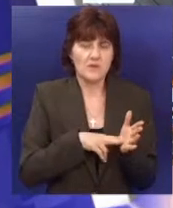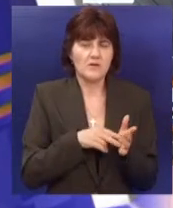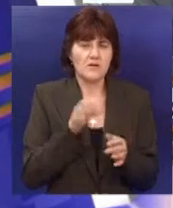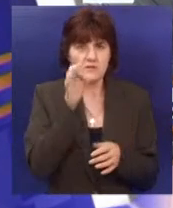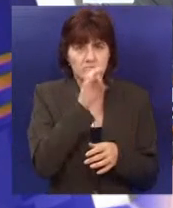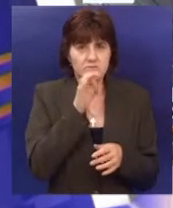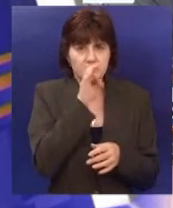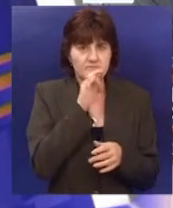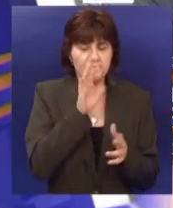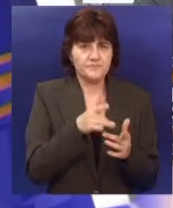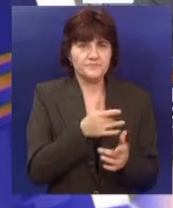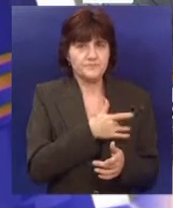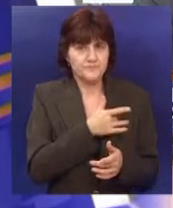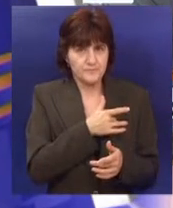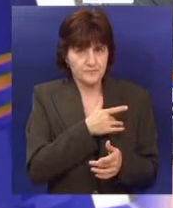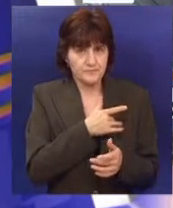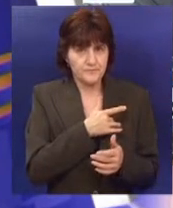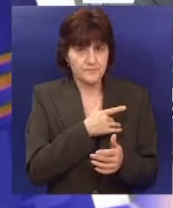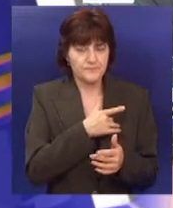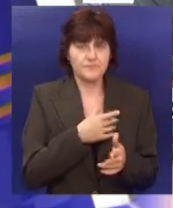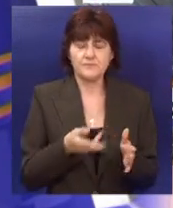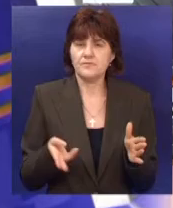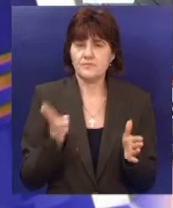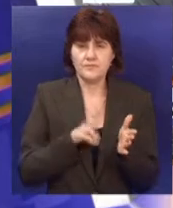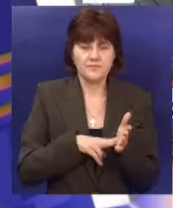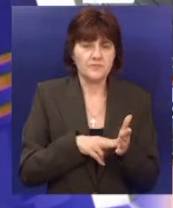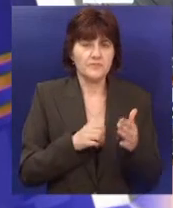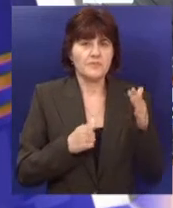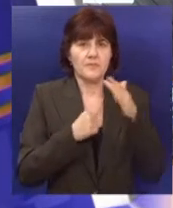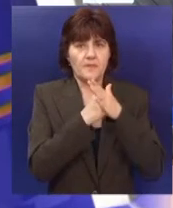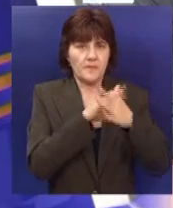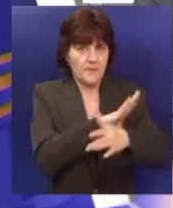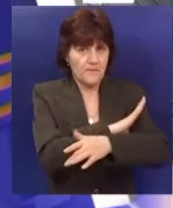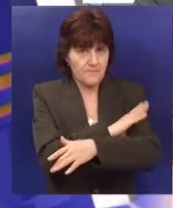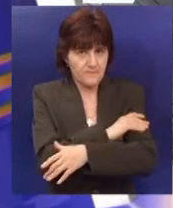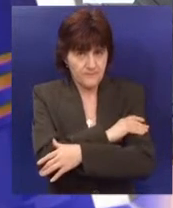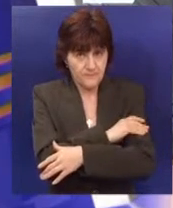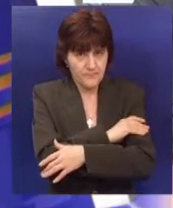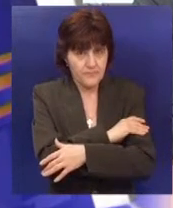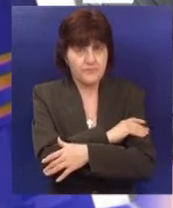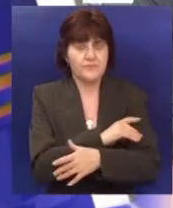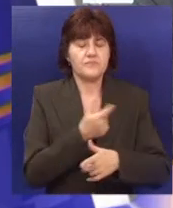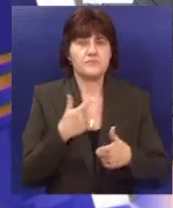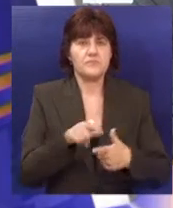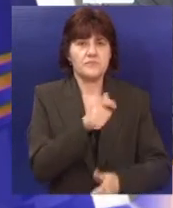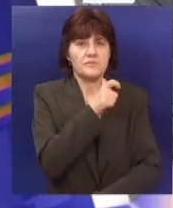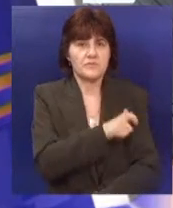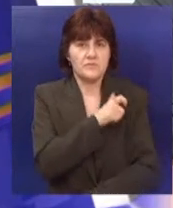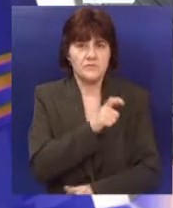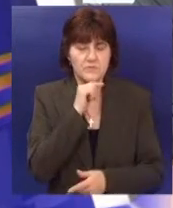iz palete preparata za kardiovaskularne bolesti, najviše antihipertenzivi. Iza toga su